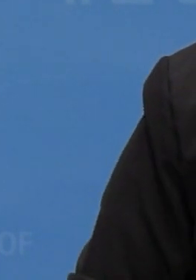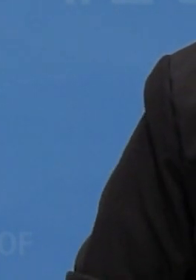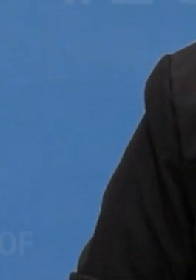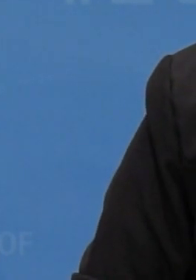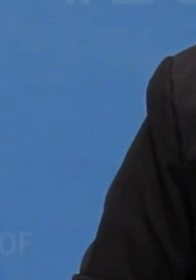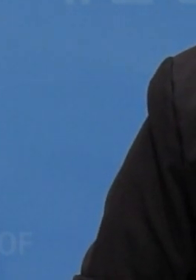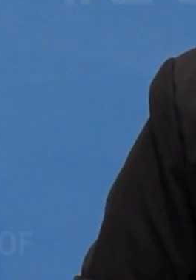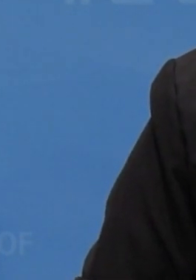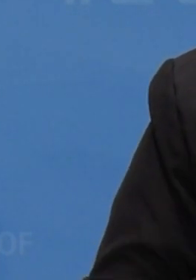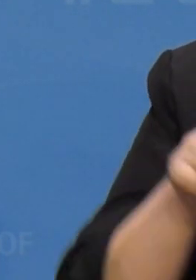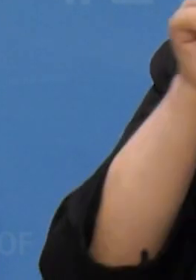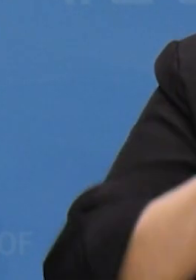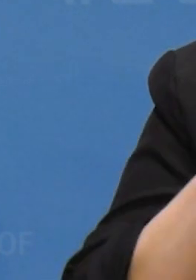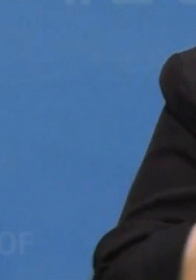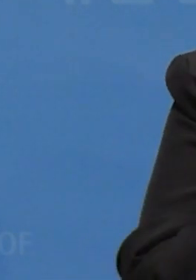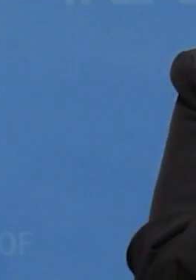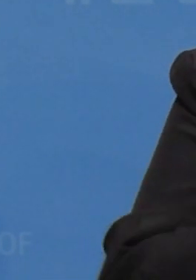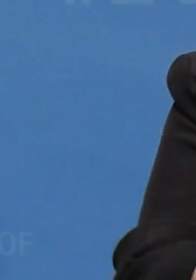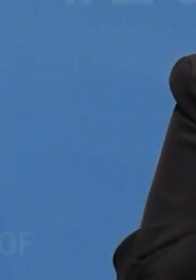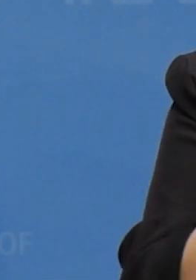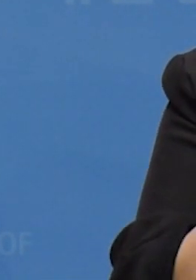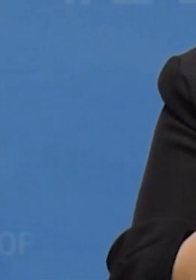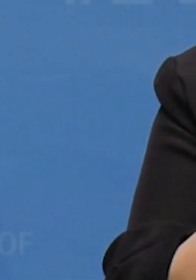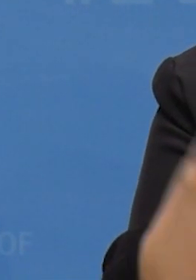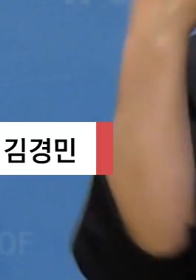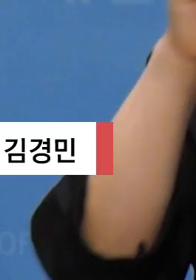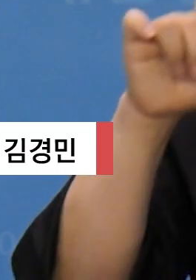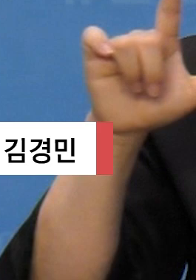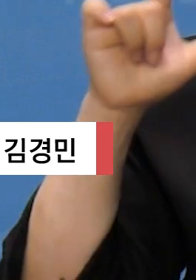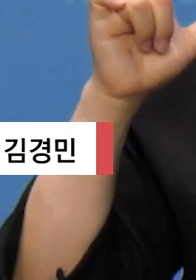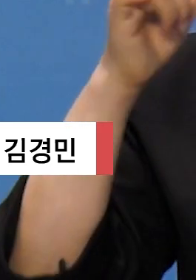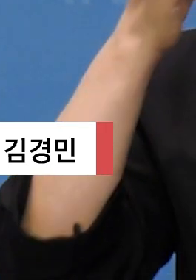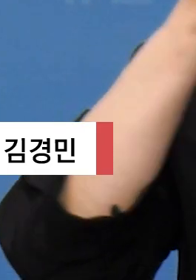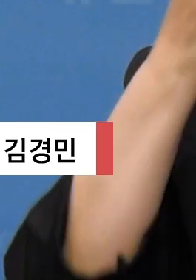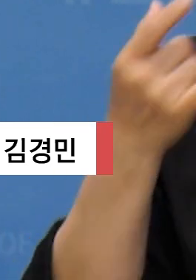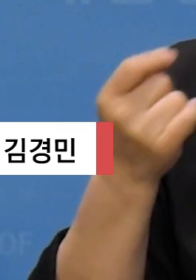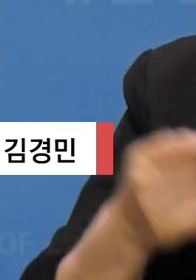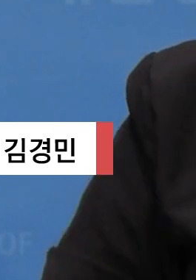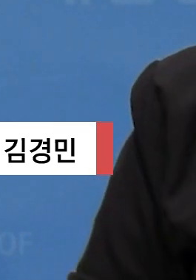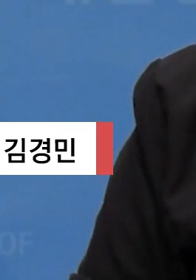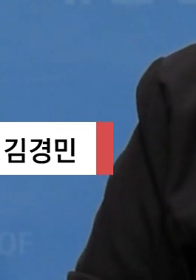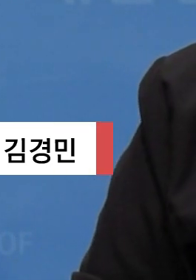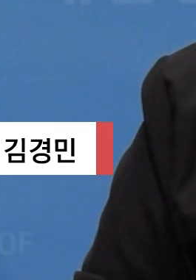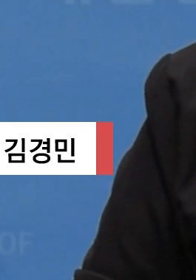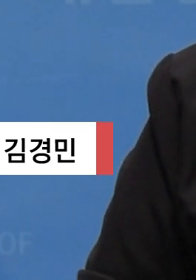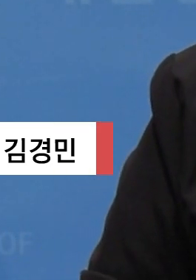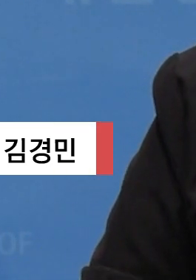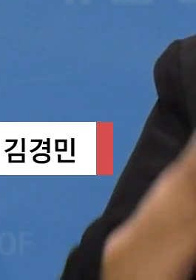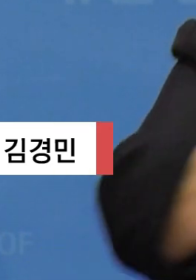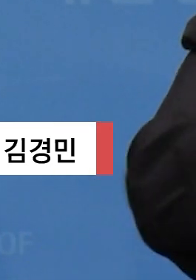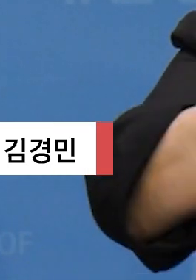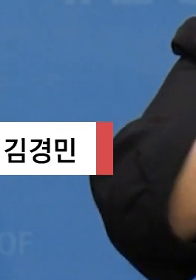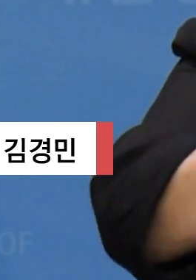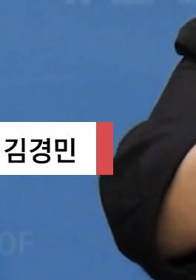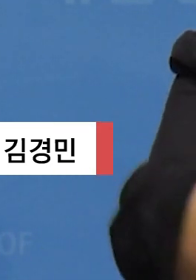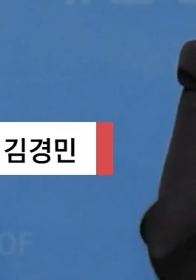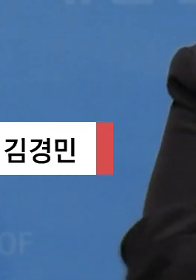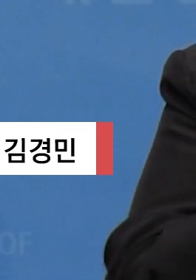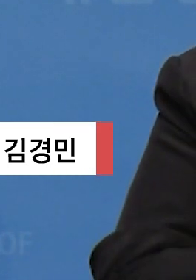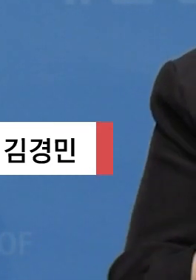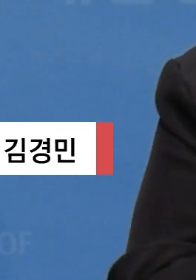이런다고 없는 존재감이 생기지 않습니다 기재부 관료 출신으로서